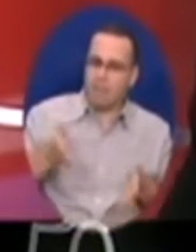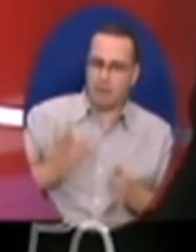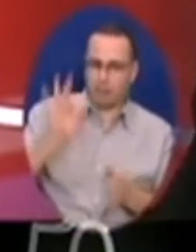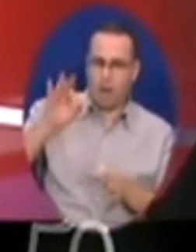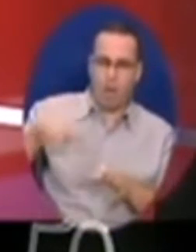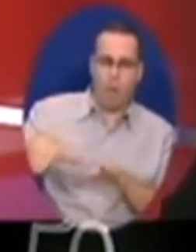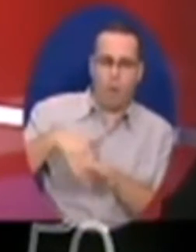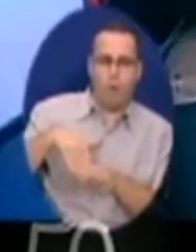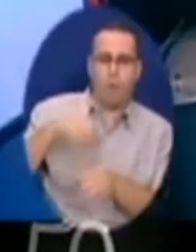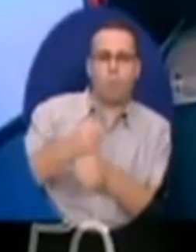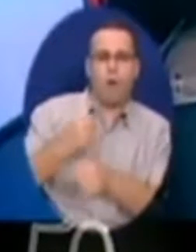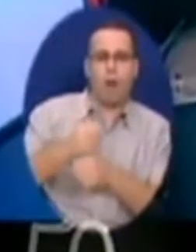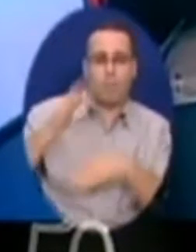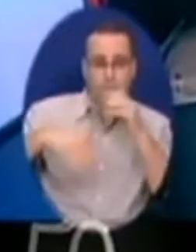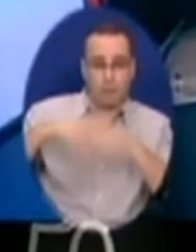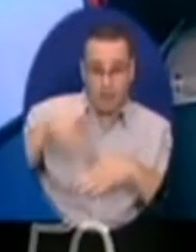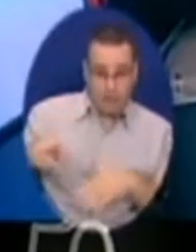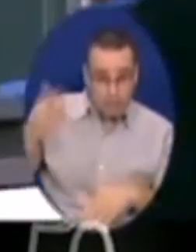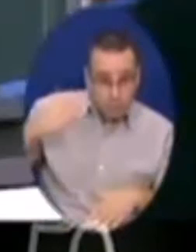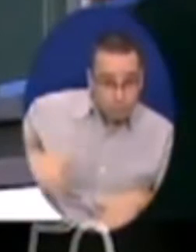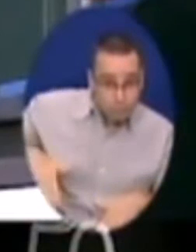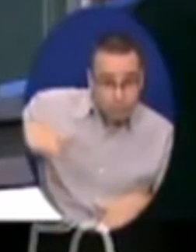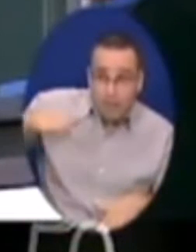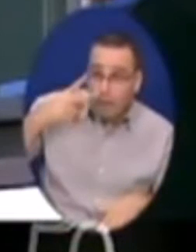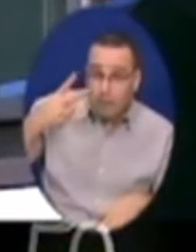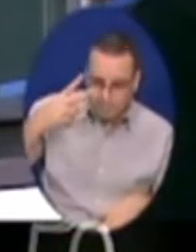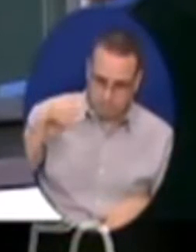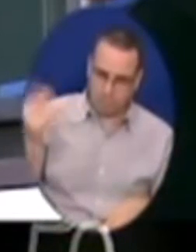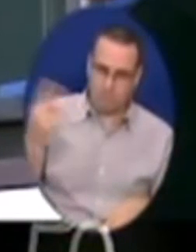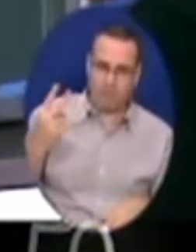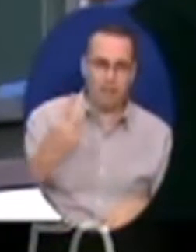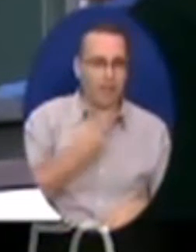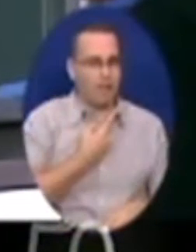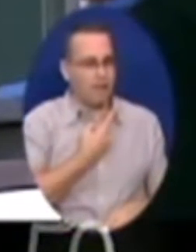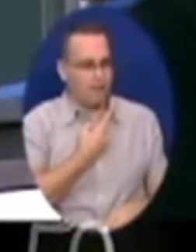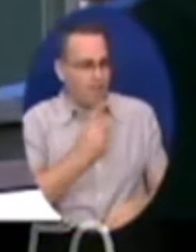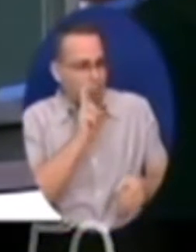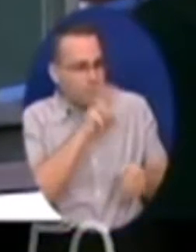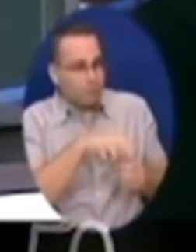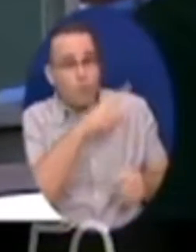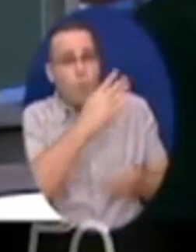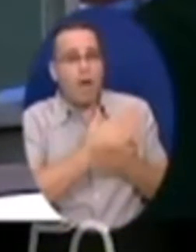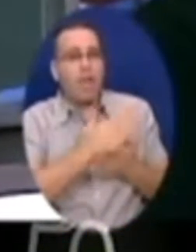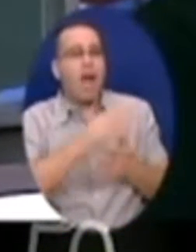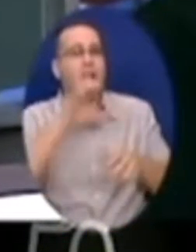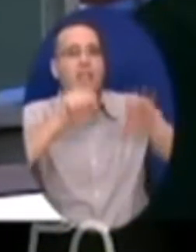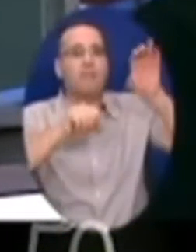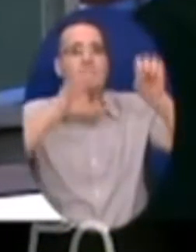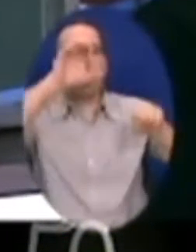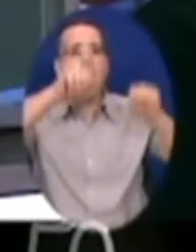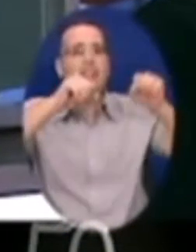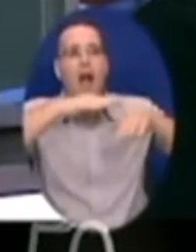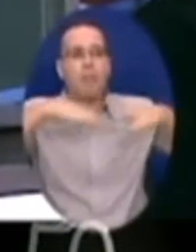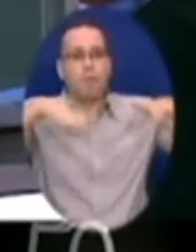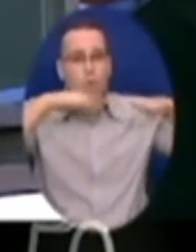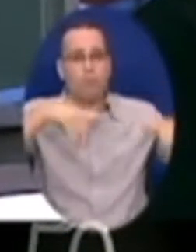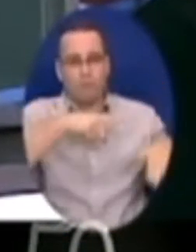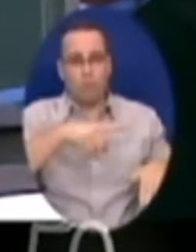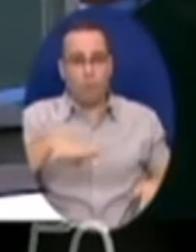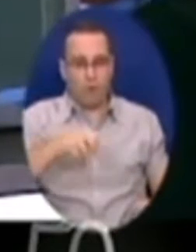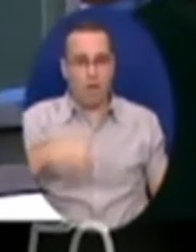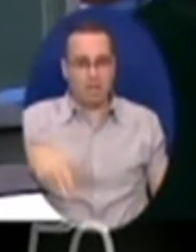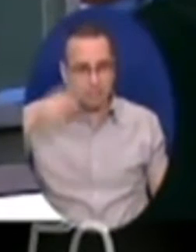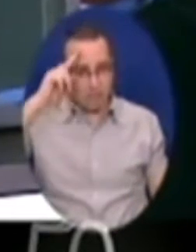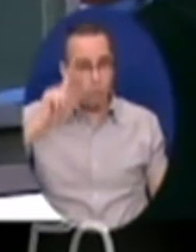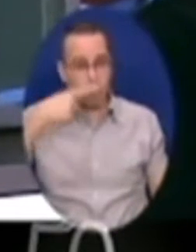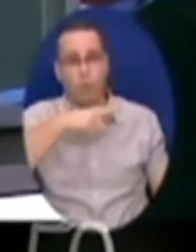באתר? כן, הייתי הולכת איתו לעבודה. באמת? הוא היה תפסן, מי שעומד על הפיגומים ומסכן את החיים שלו יותר מכל אחד